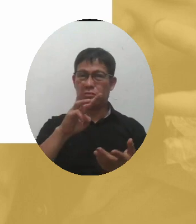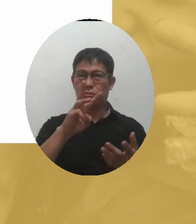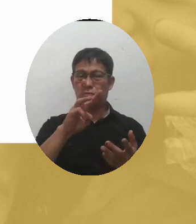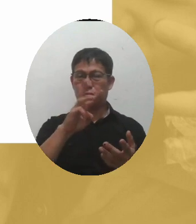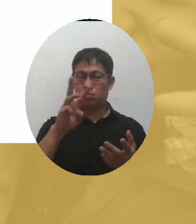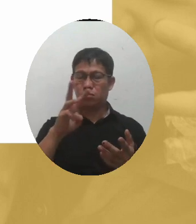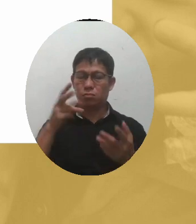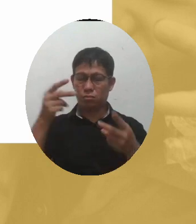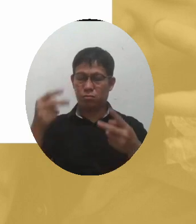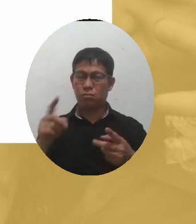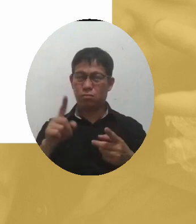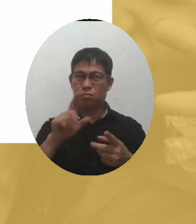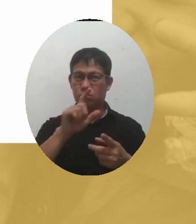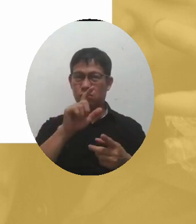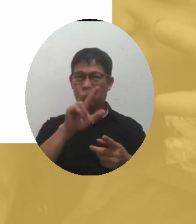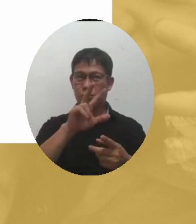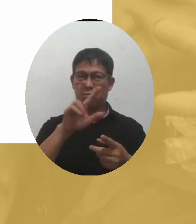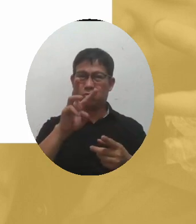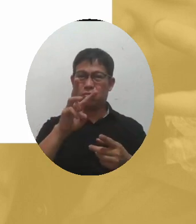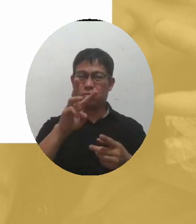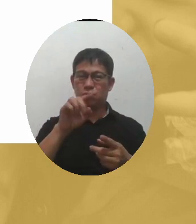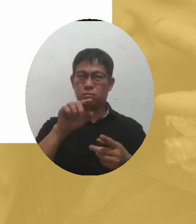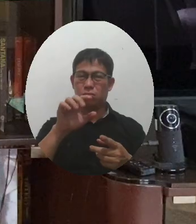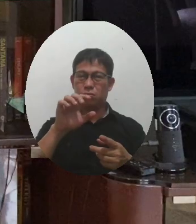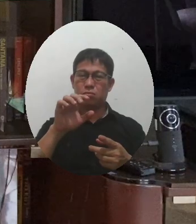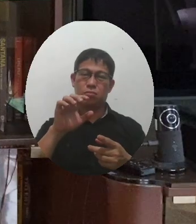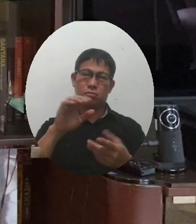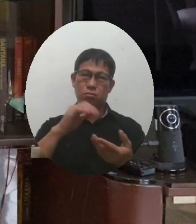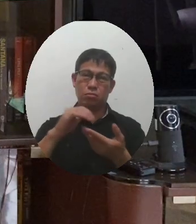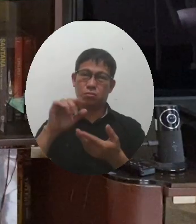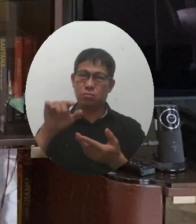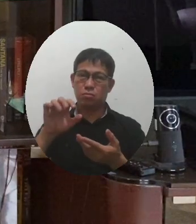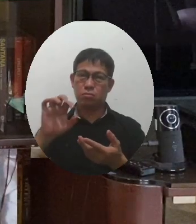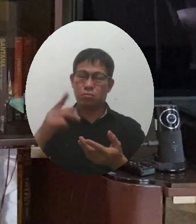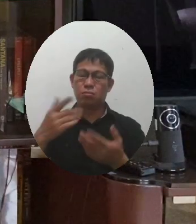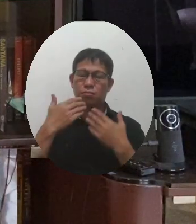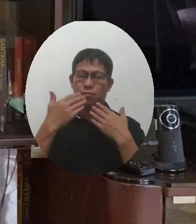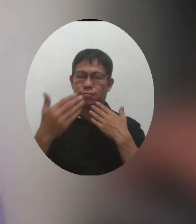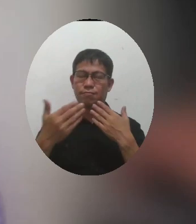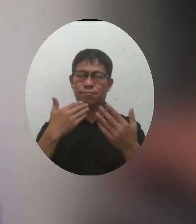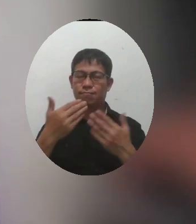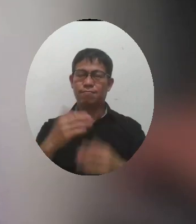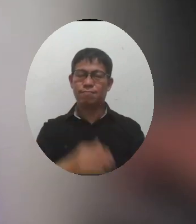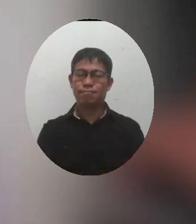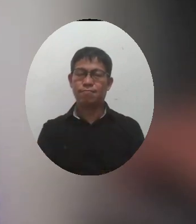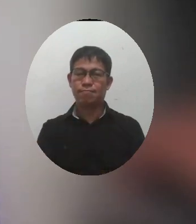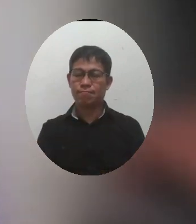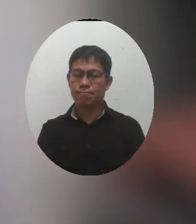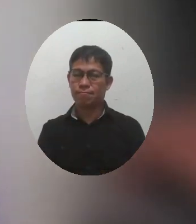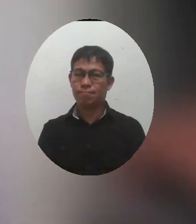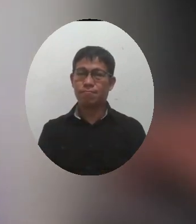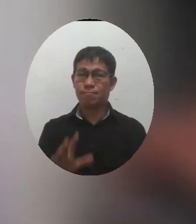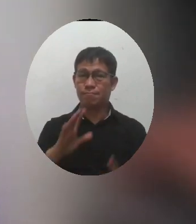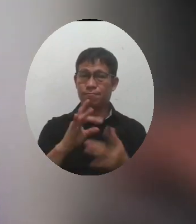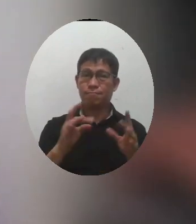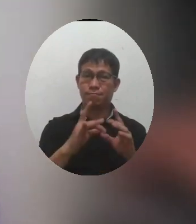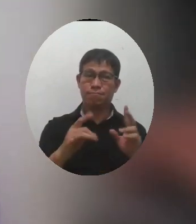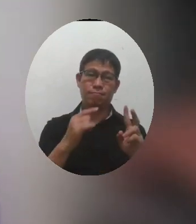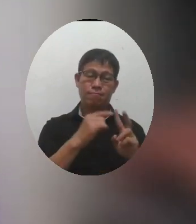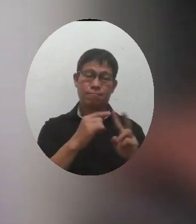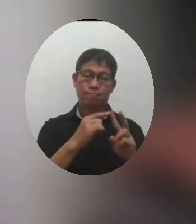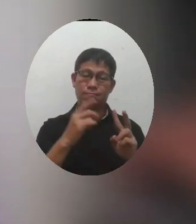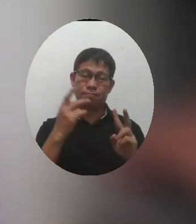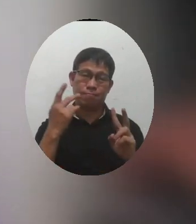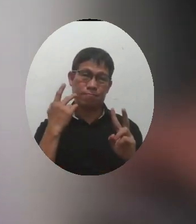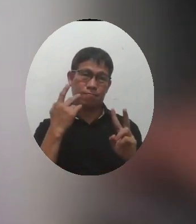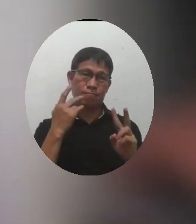lamang sa www.kapwako.org. Maraming salamat po! Sa kwento ng batang si Kyrill, makikita